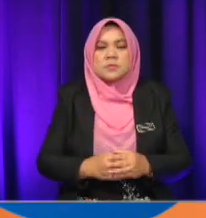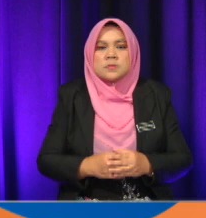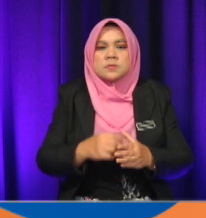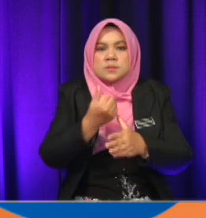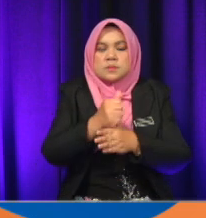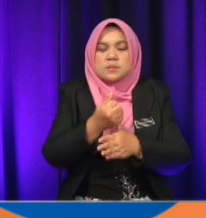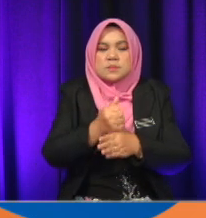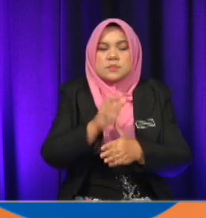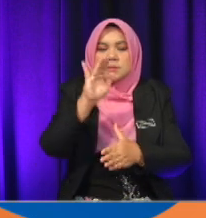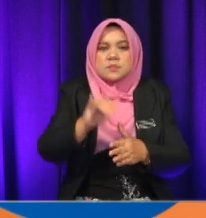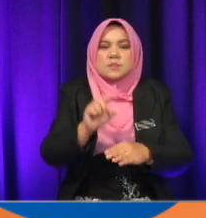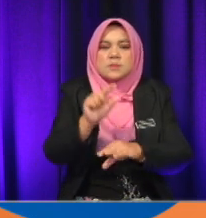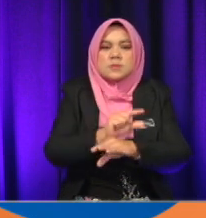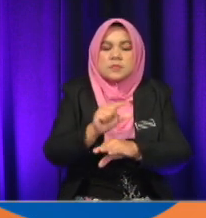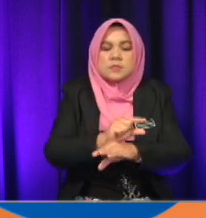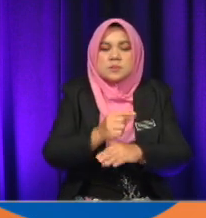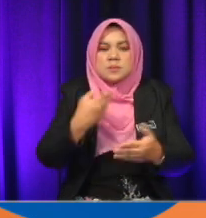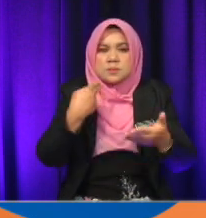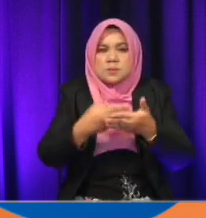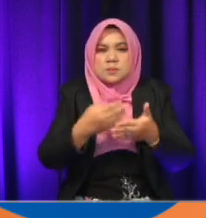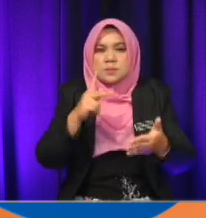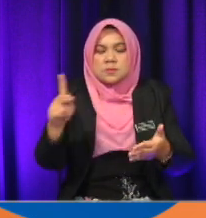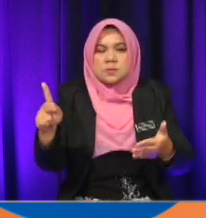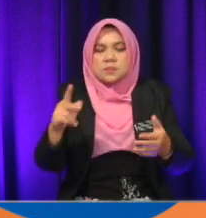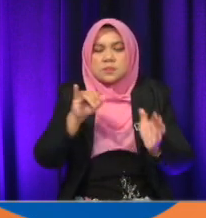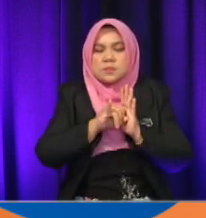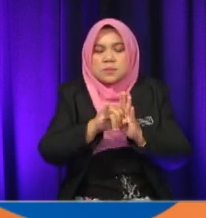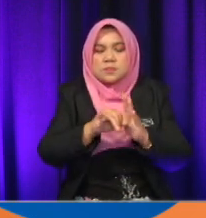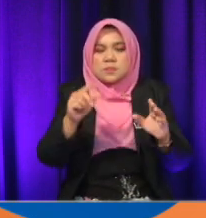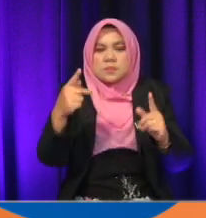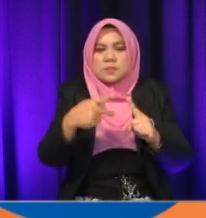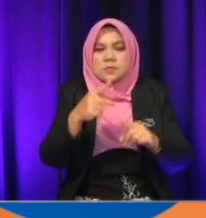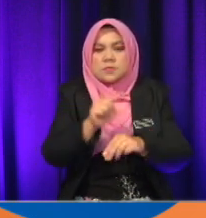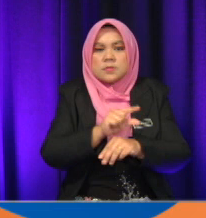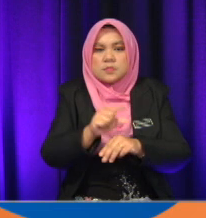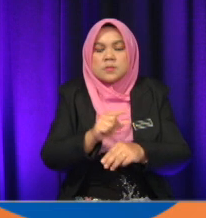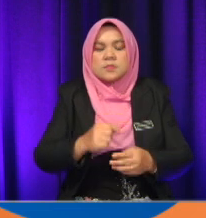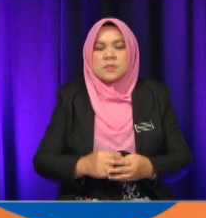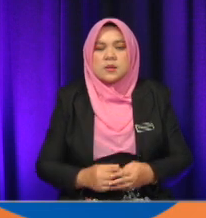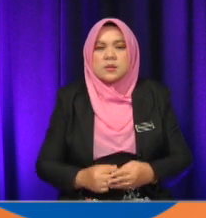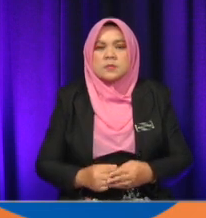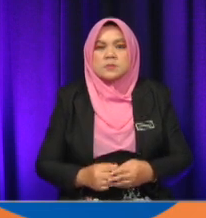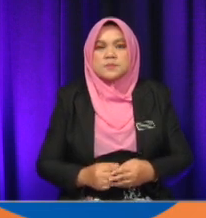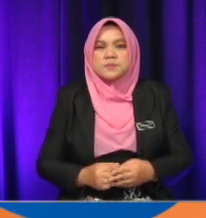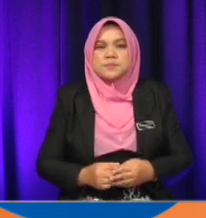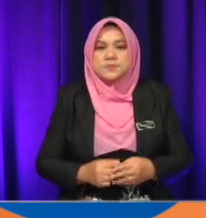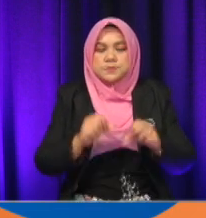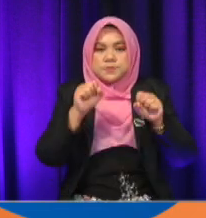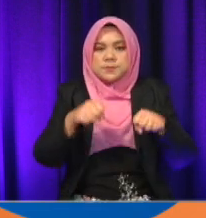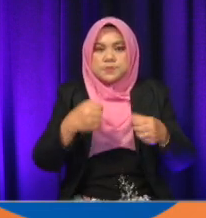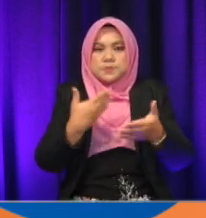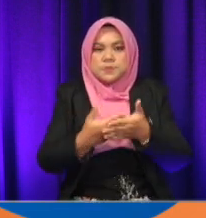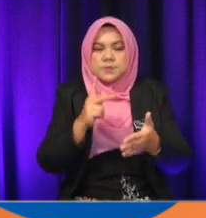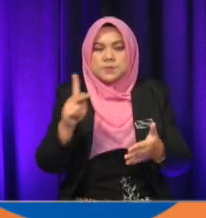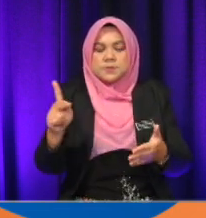perantara yang digunakan untuk menyampaikan iklan kepada pengguna. Jadi media pengiklanan boleh disampaikan